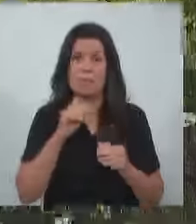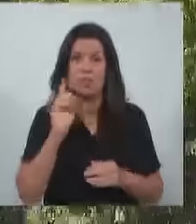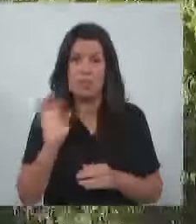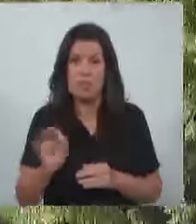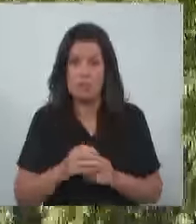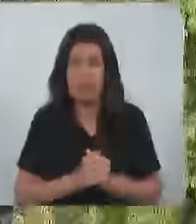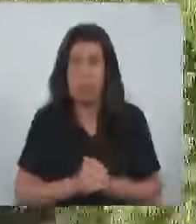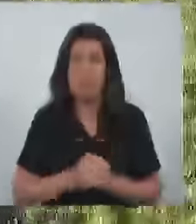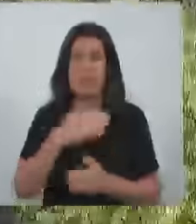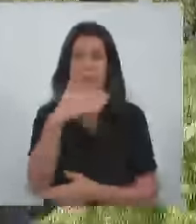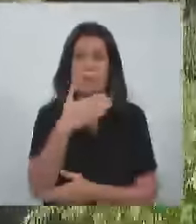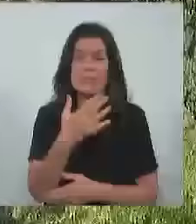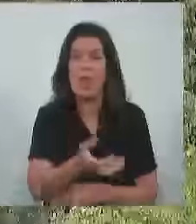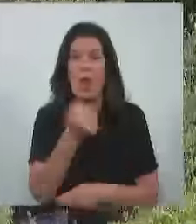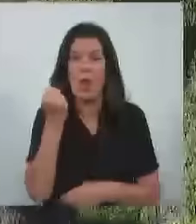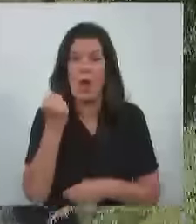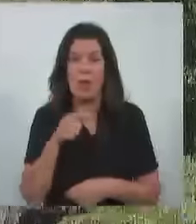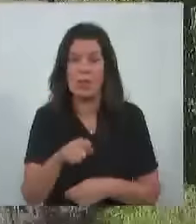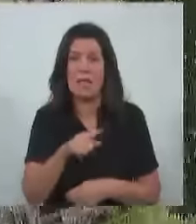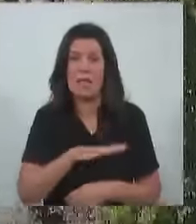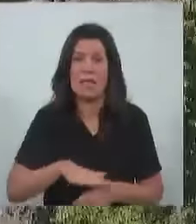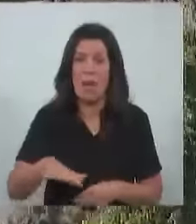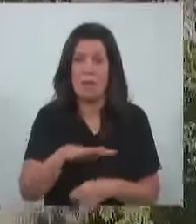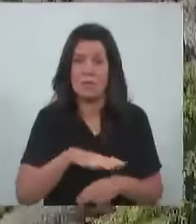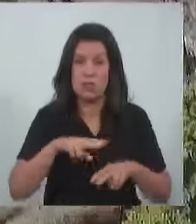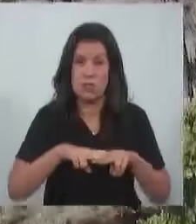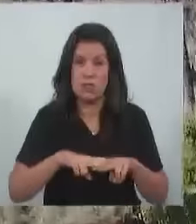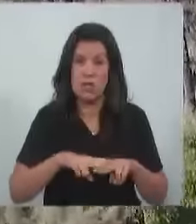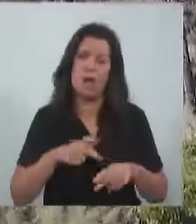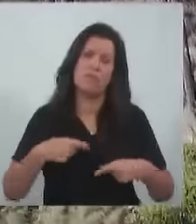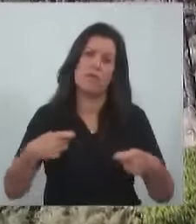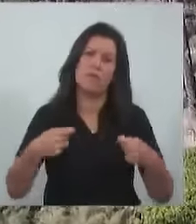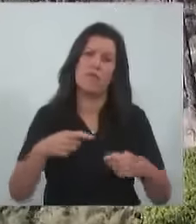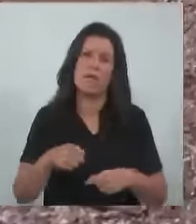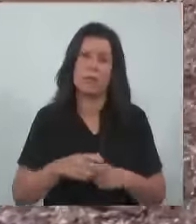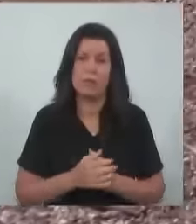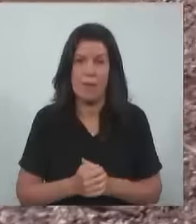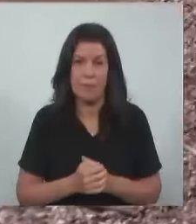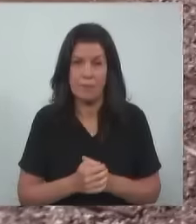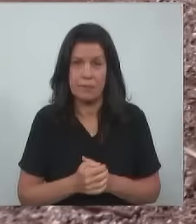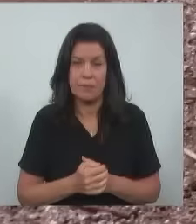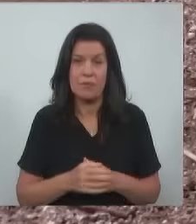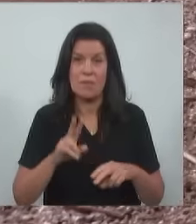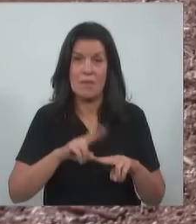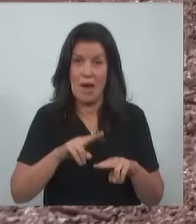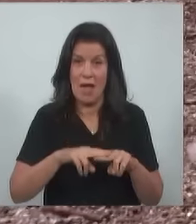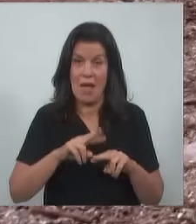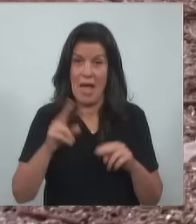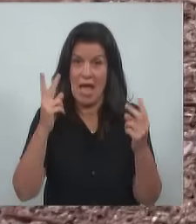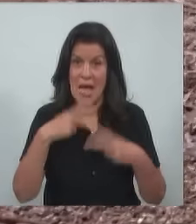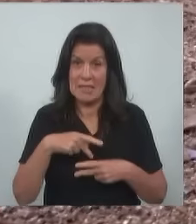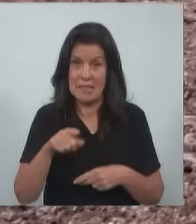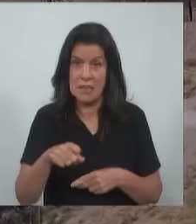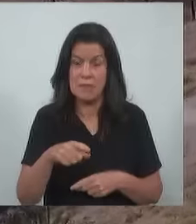המגרשים שנותרים מכוח התוכנית החדשה ומשווקת אותם. לאחר שהושלם ההסדר, המדינה מצאה את עצמה עם קרקע שאין